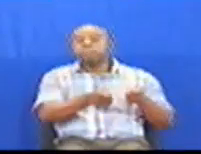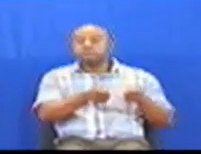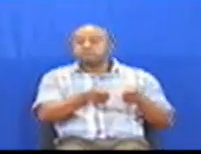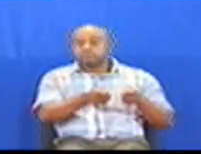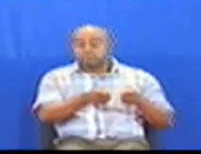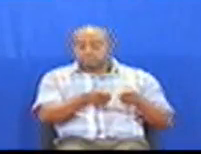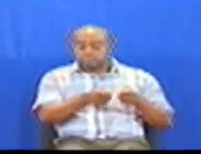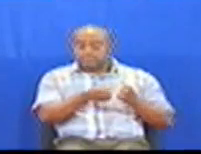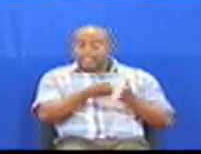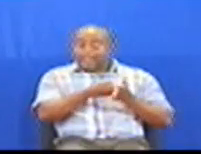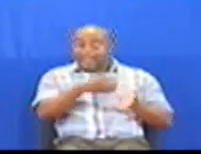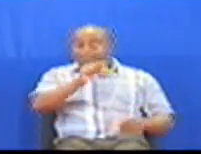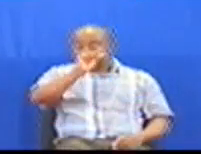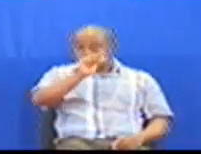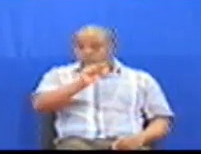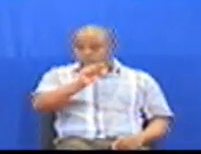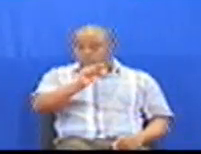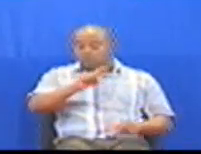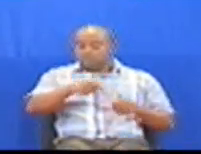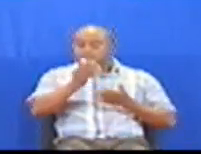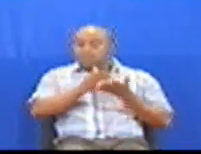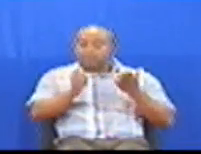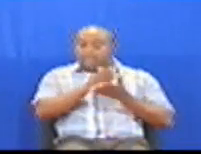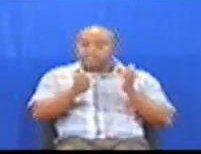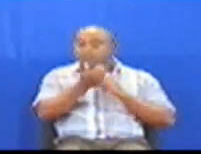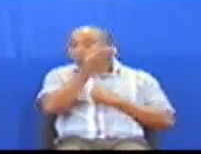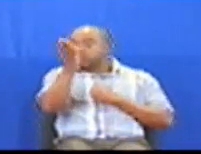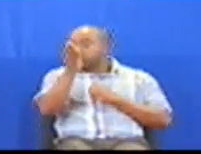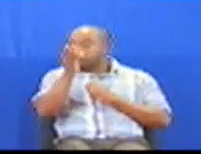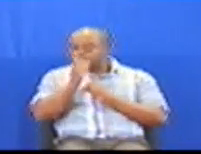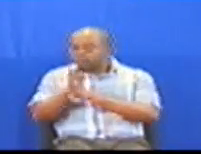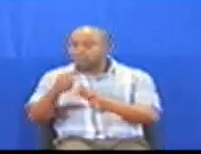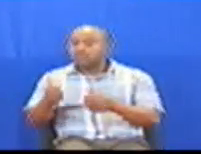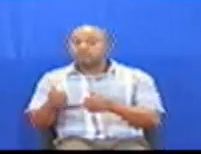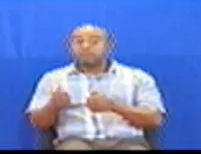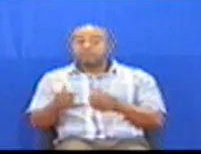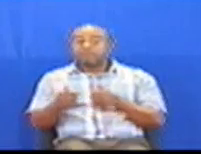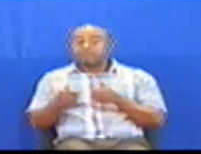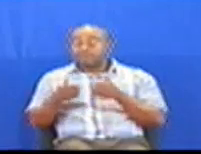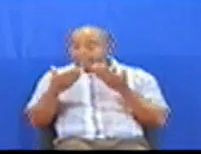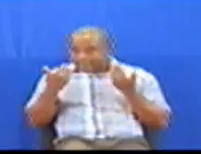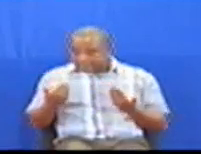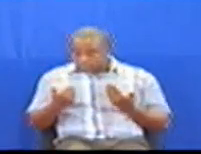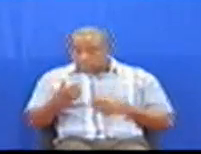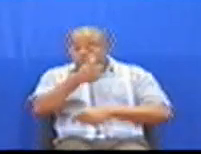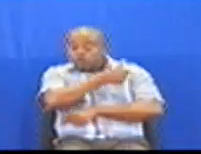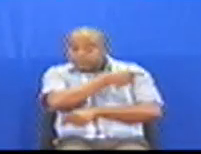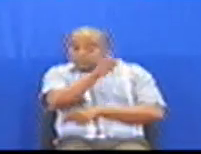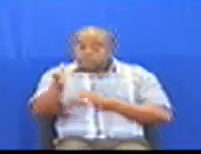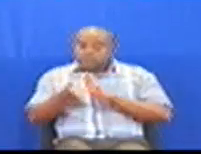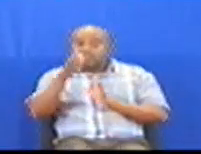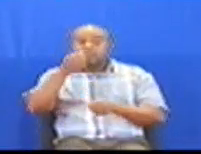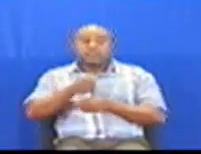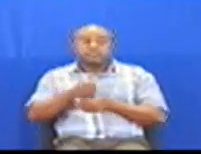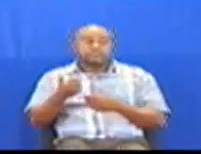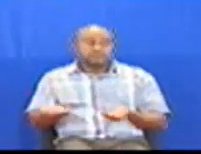mambo ambayo hayakuzingatiwa, na pengine kama yangezingatiwa leo hii hospitali hizi za wilaya zingekuwa zimeanza kazi. Na mfano mmoja